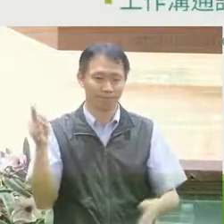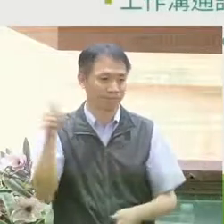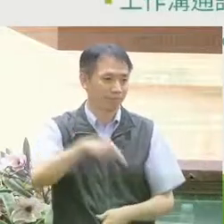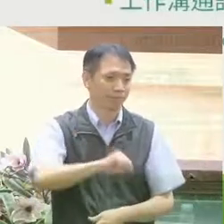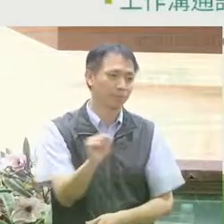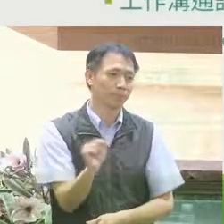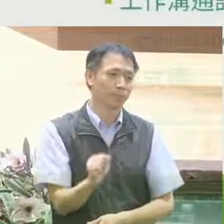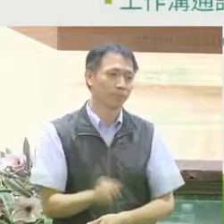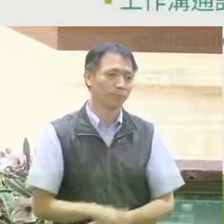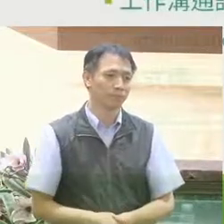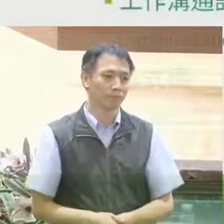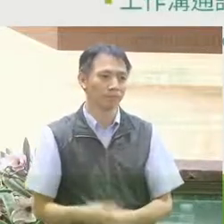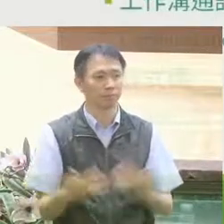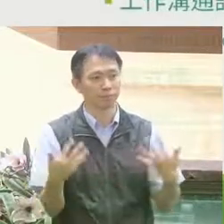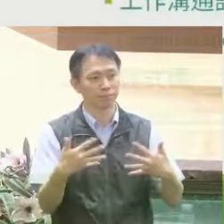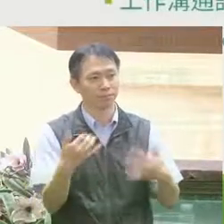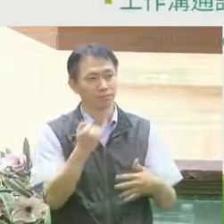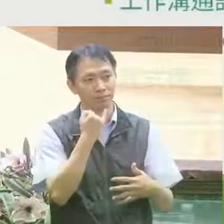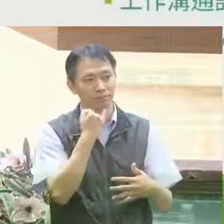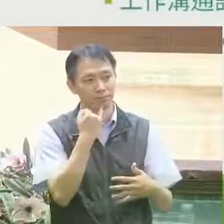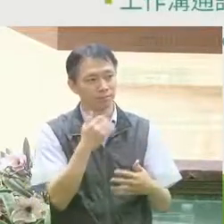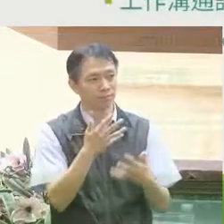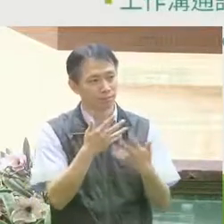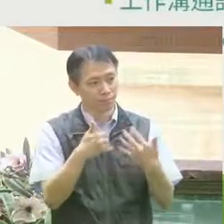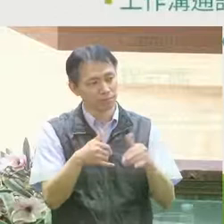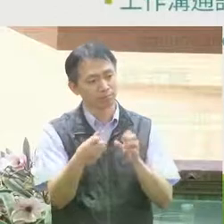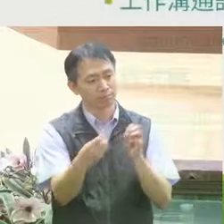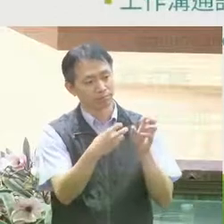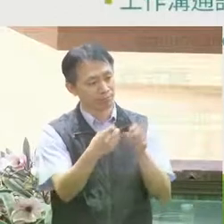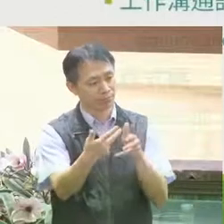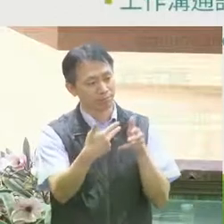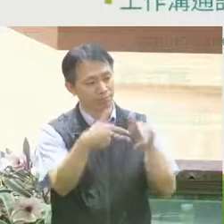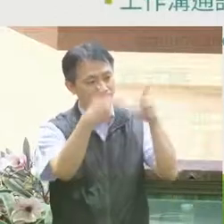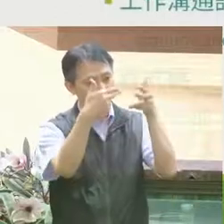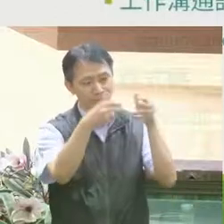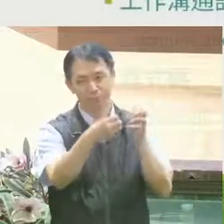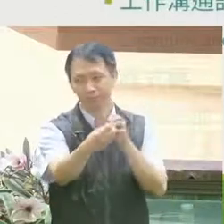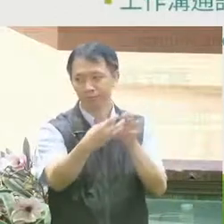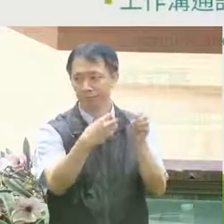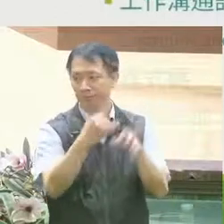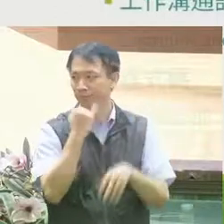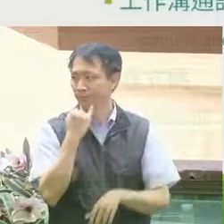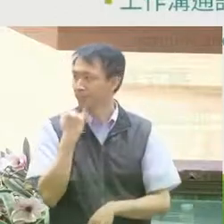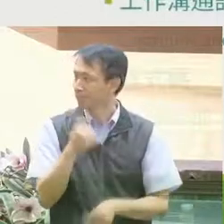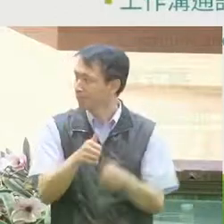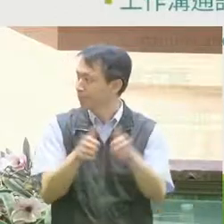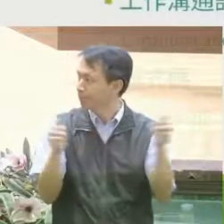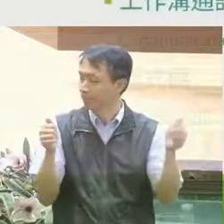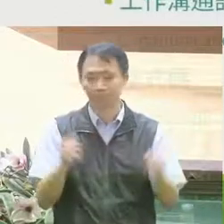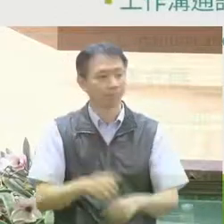会。有问题我们可以在接下来的远端连线交流，谢谢。